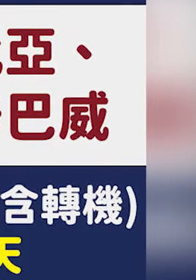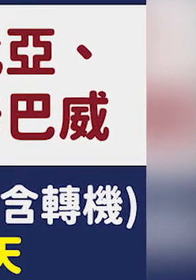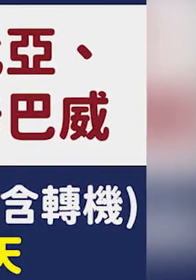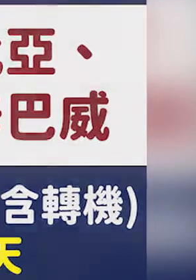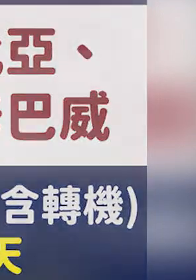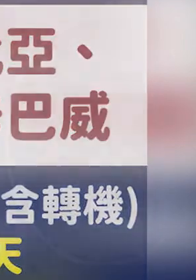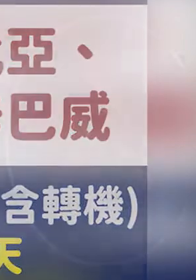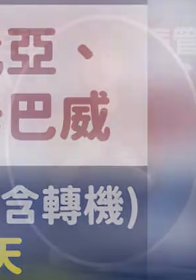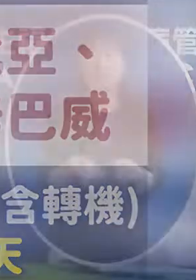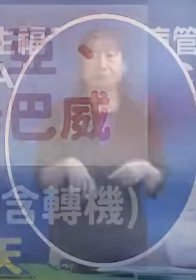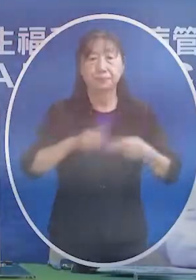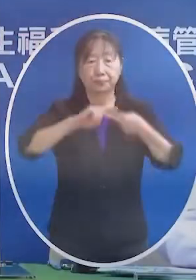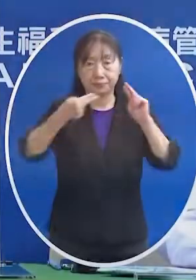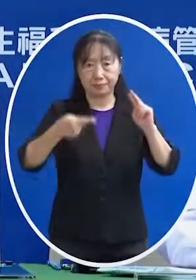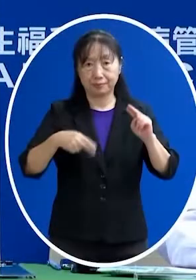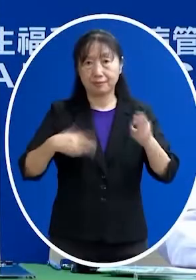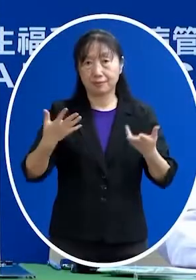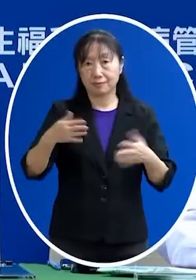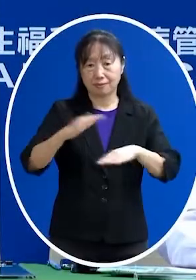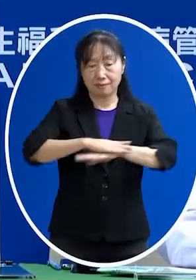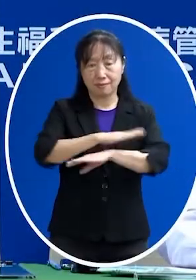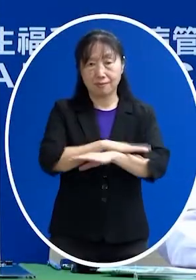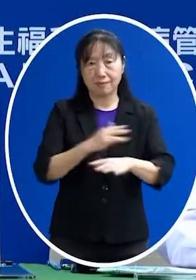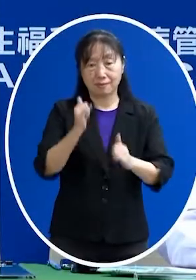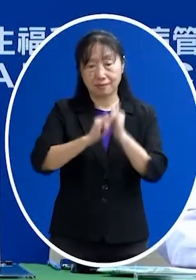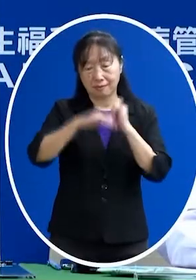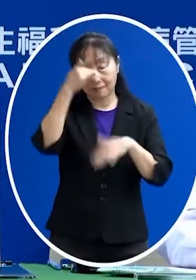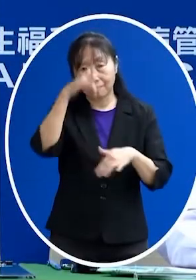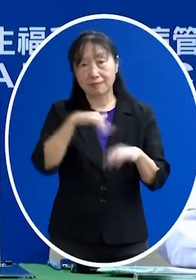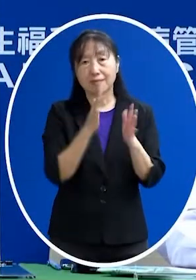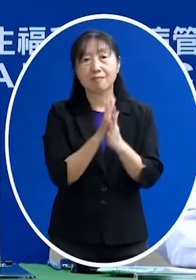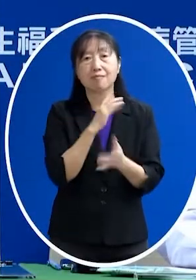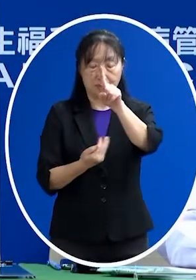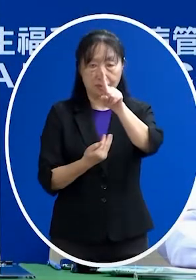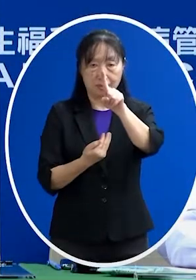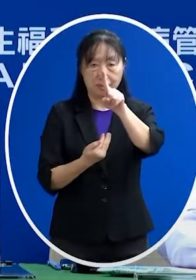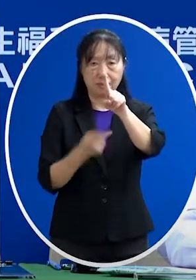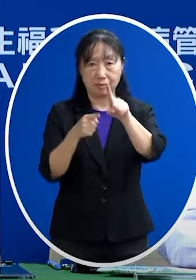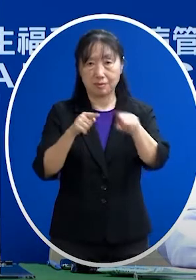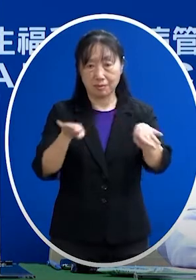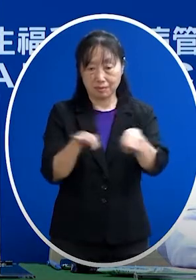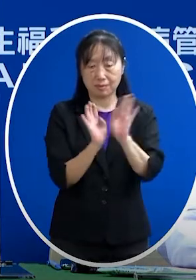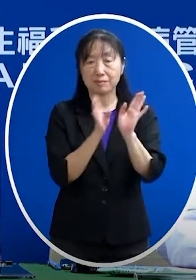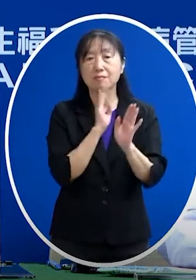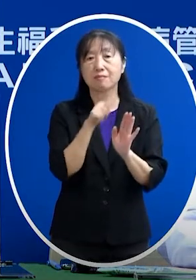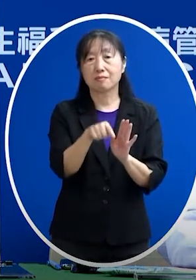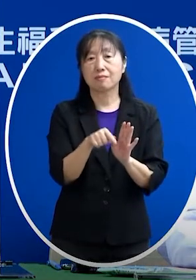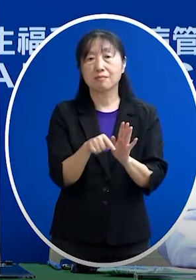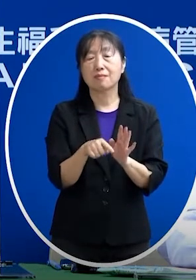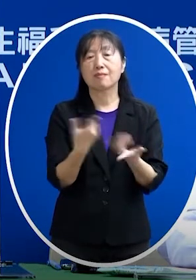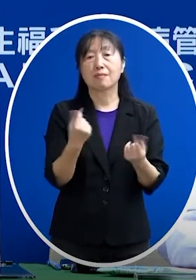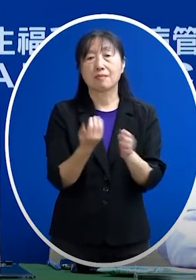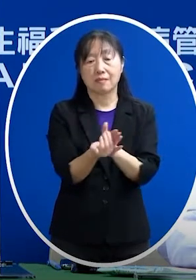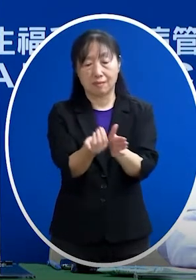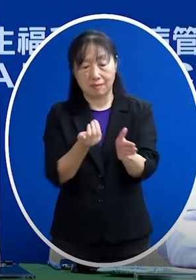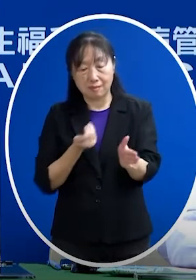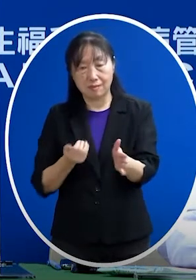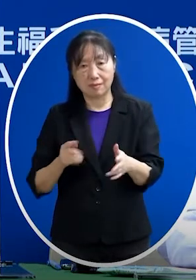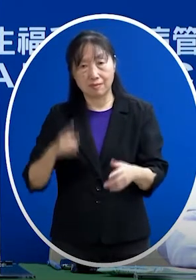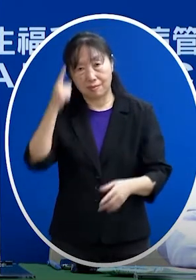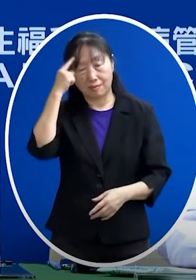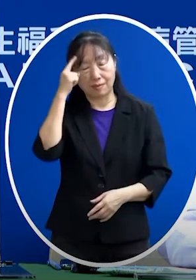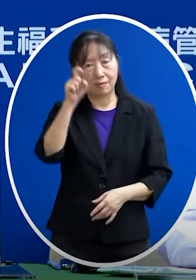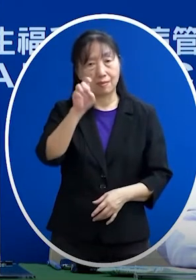瓦蒂尼、辛巴威，列为重点高风险的国家，在抵台前14天内，诚